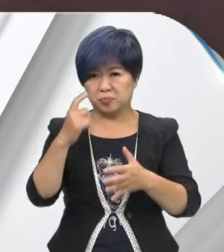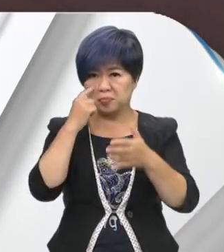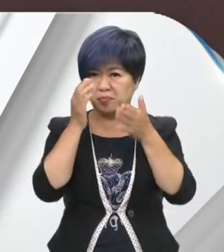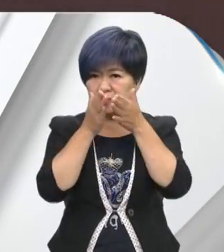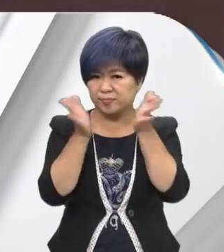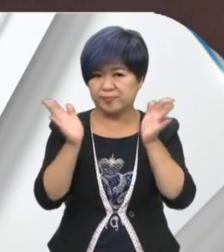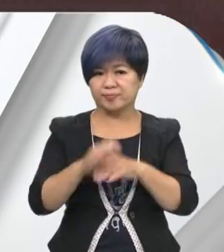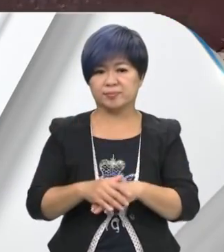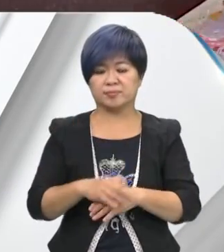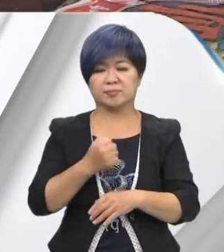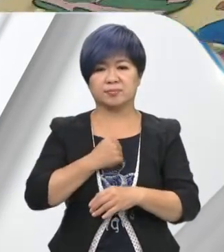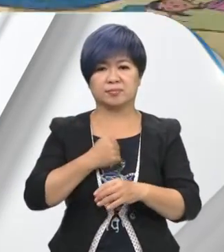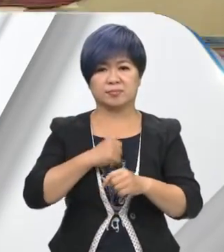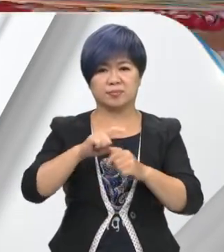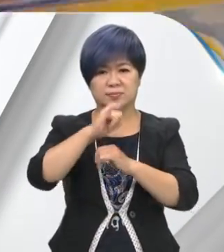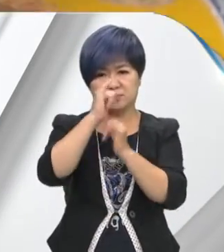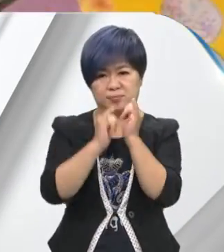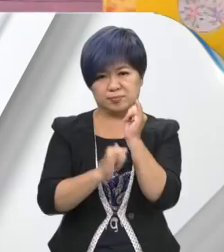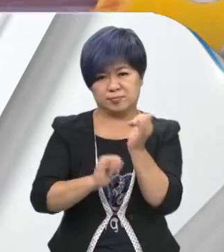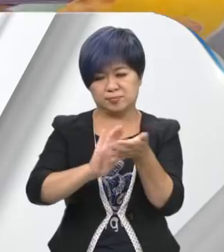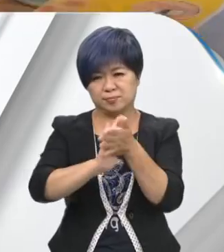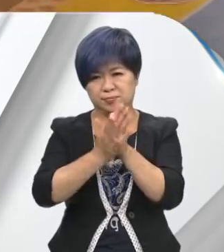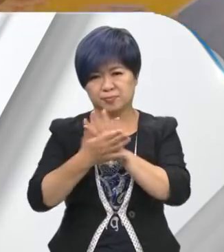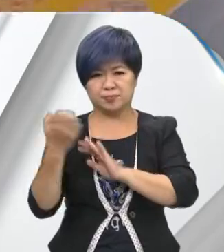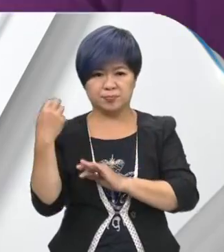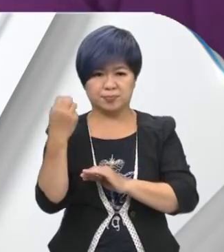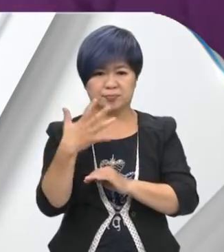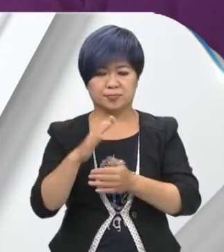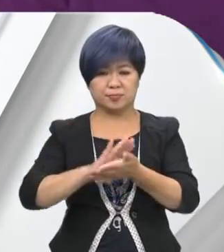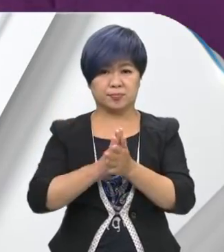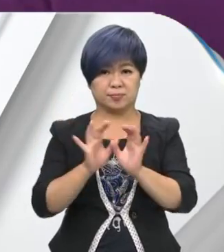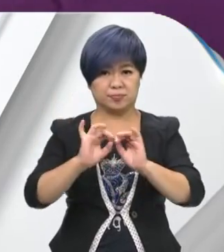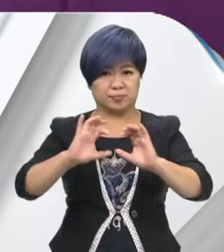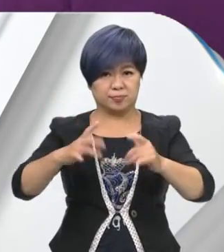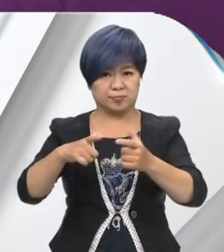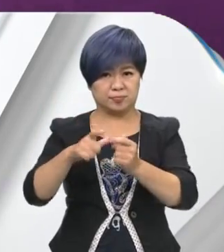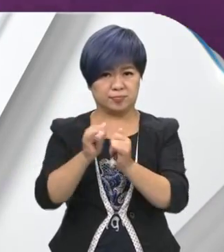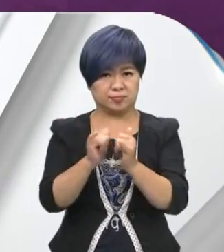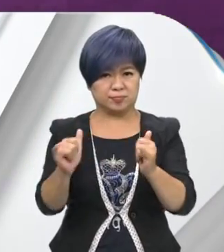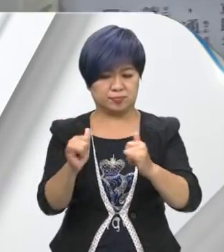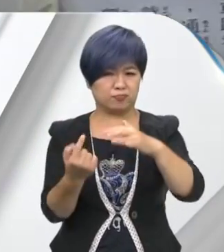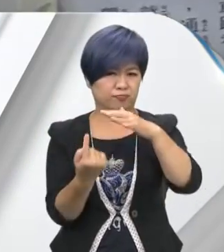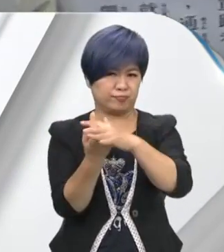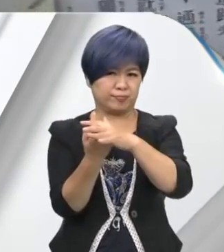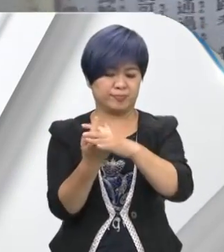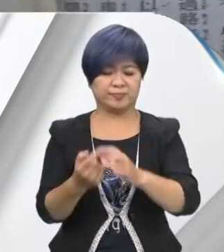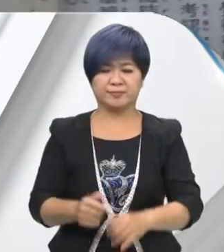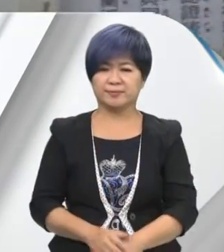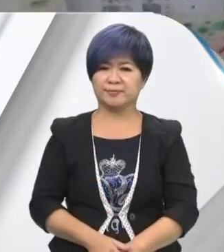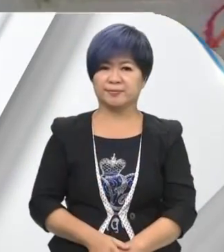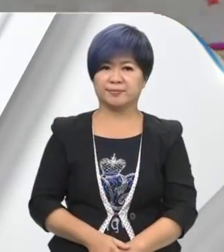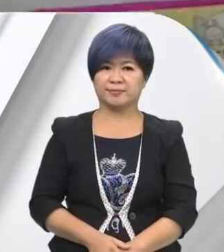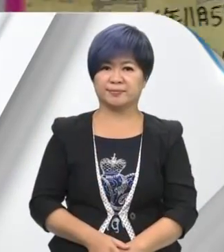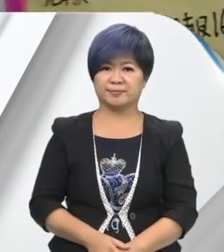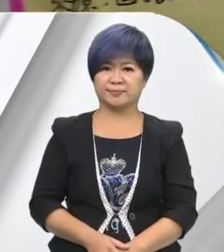野，了解时代的变通，进一步成为优秀的地球公民。下届新闻陈文年屏东报道。